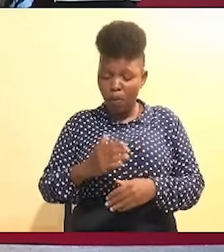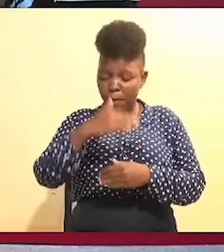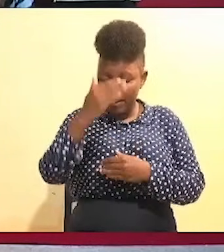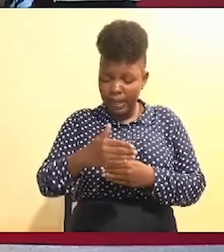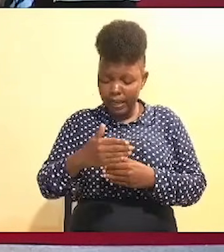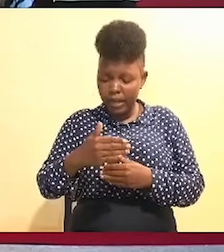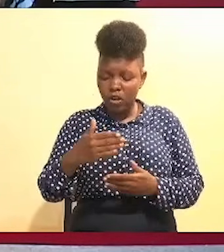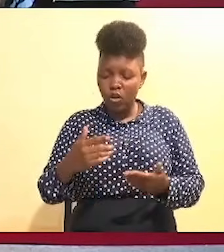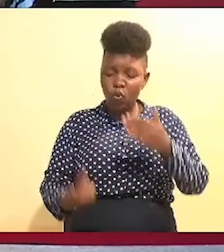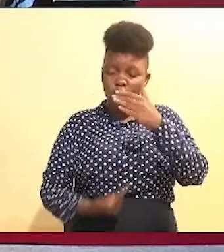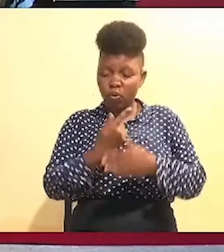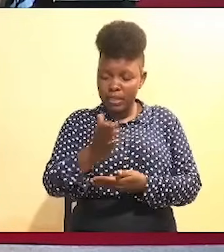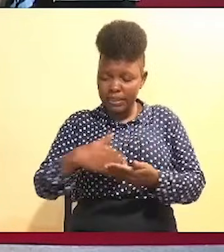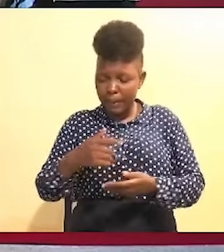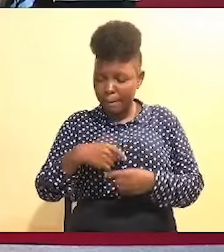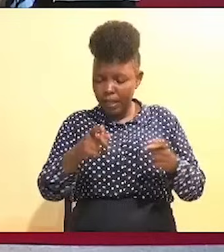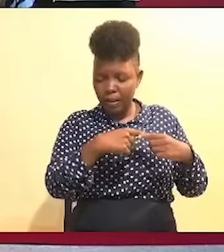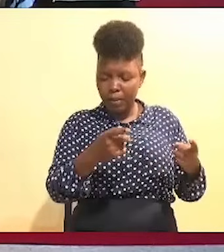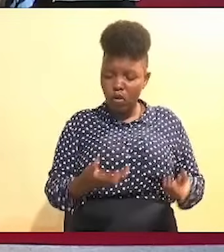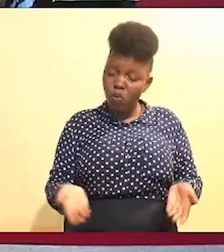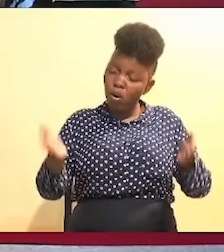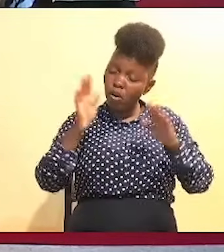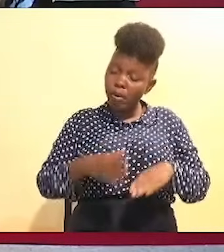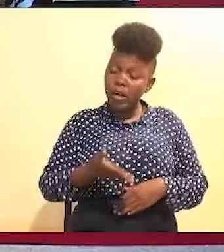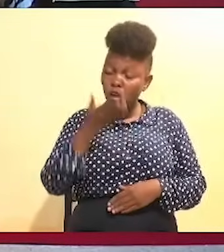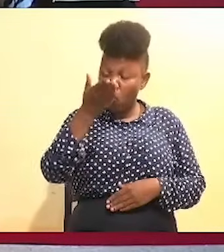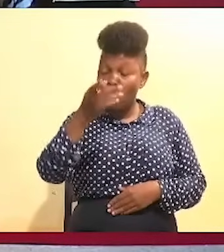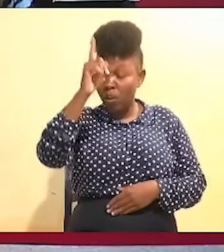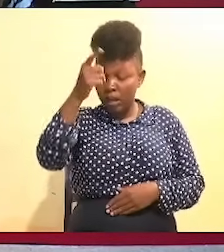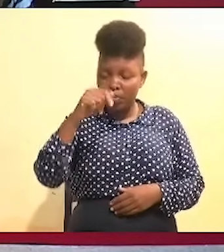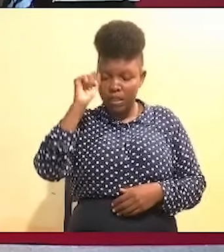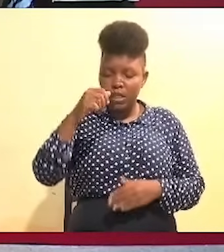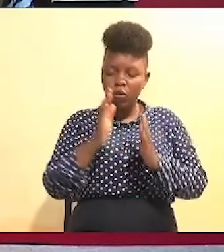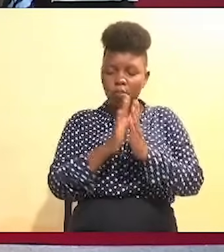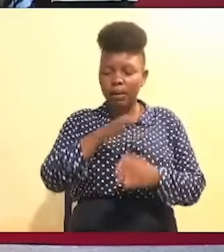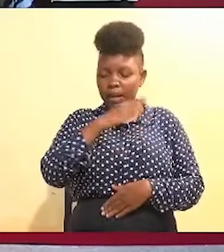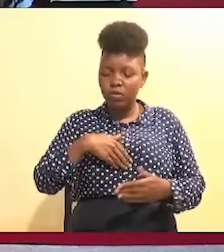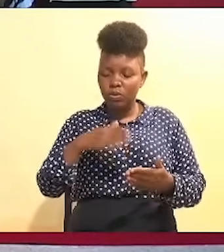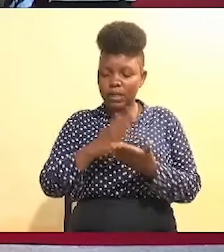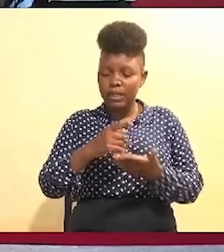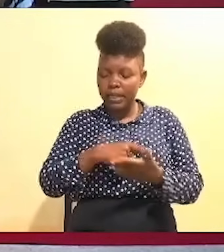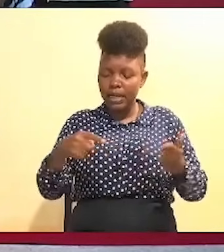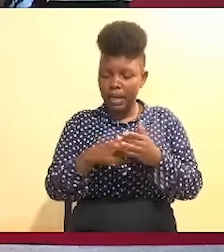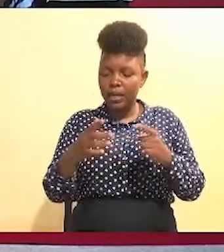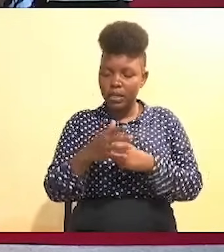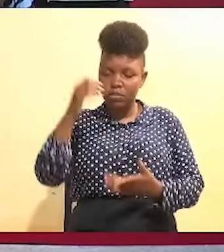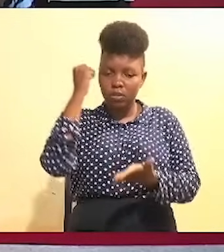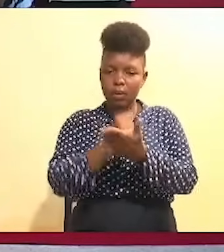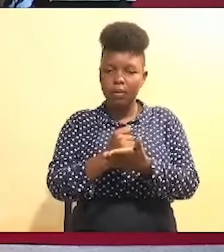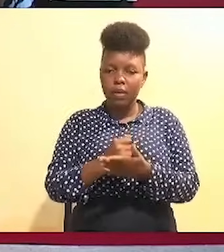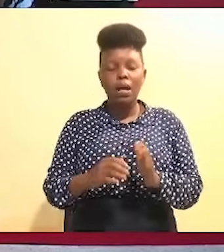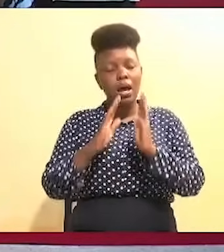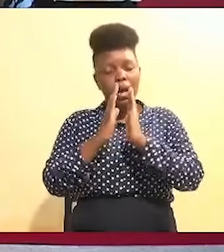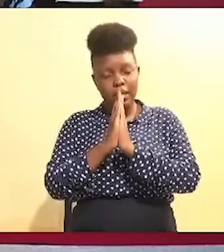katika sehemu mbalimbali, ukawabariki huko waliko. Ndilo ombi letu katika jina la Yesu. Amen.